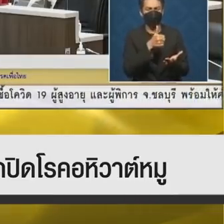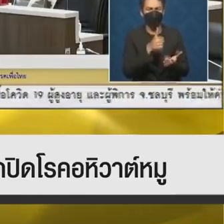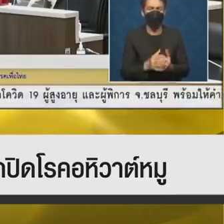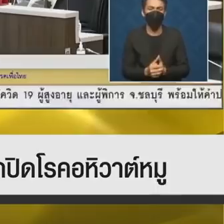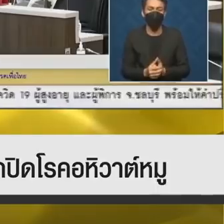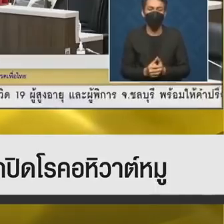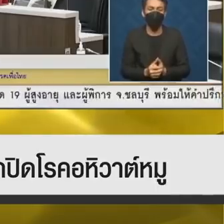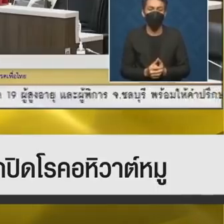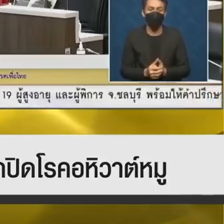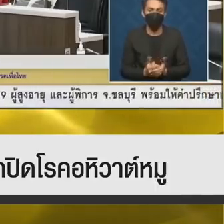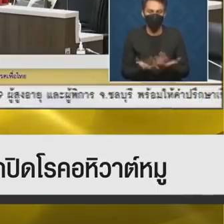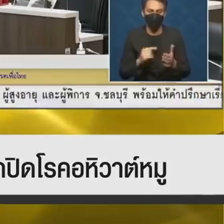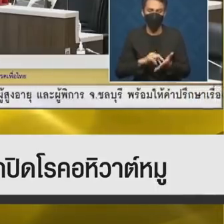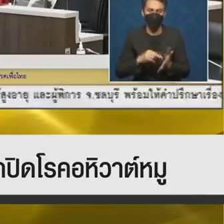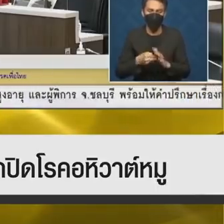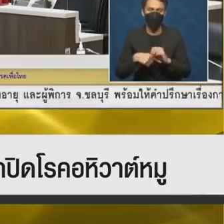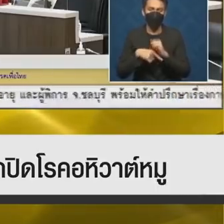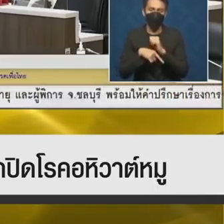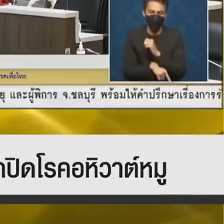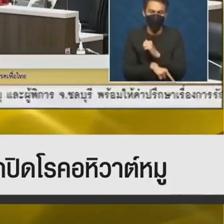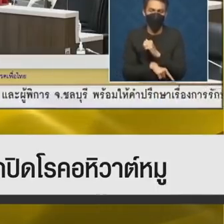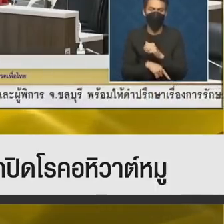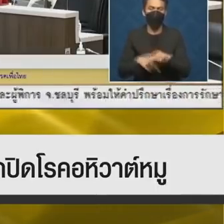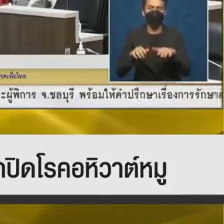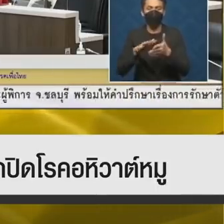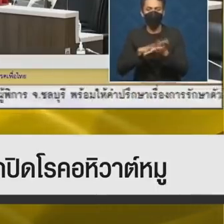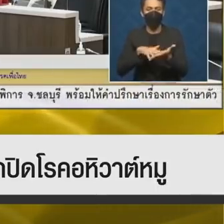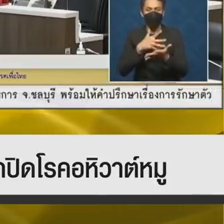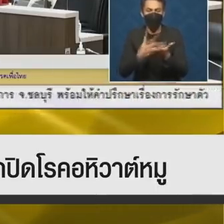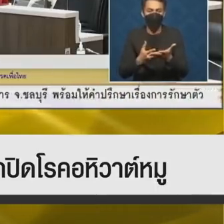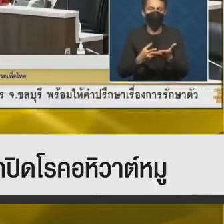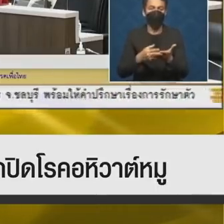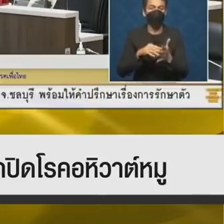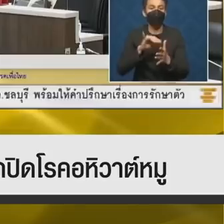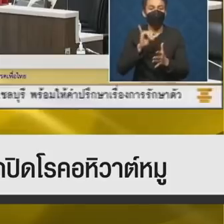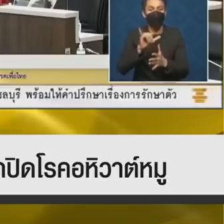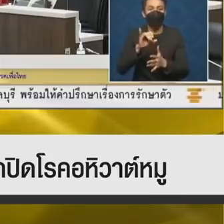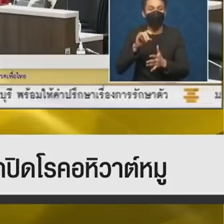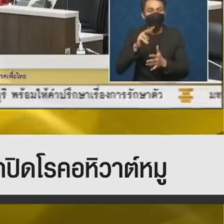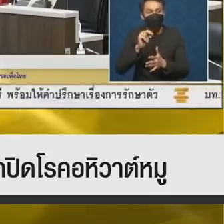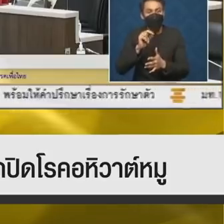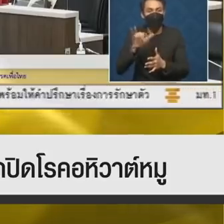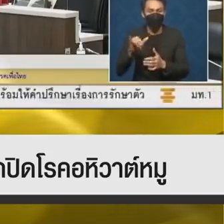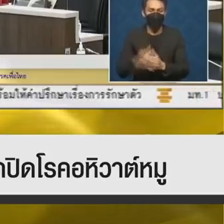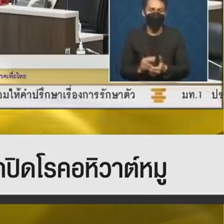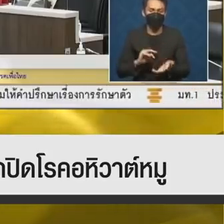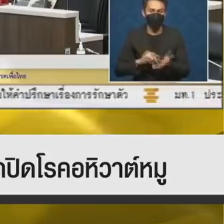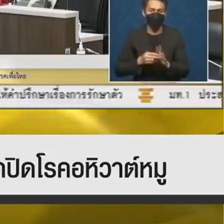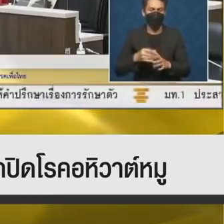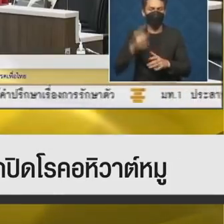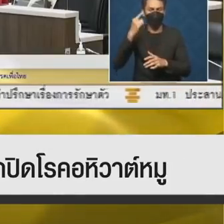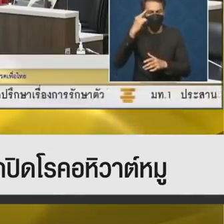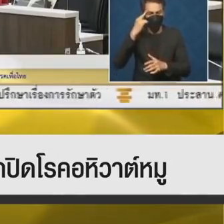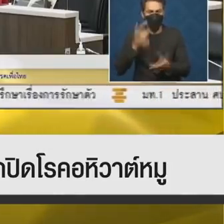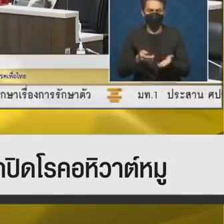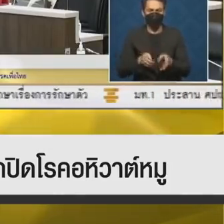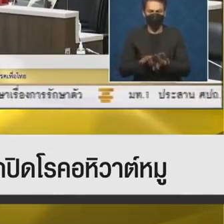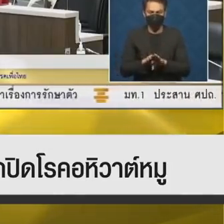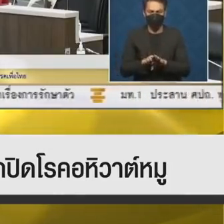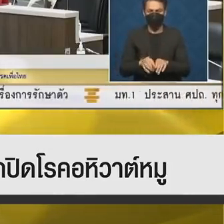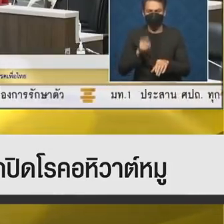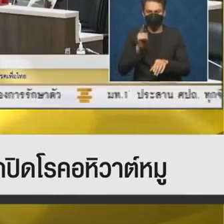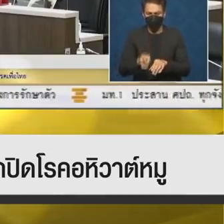อลแล้วนะก็ยังมีการท้าสาบานกันเห็นไหมฮะปกปิดคือคุณประพัฒน์ก็บอกมันไม่ใช่นะฮะ